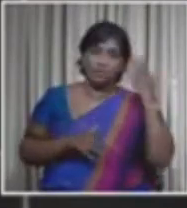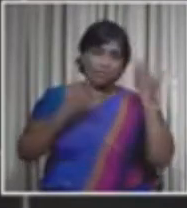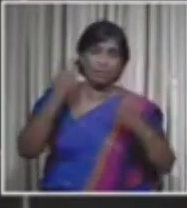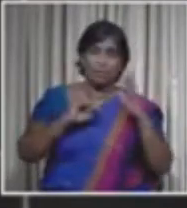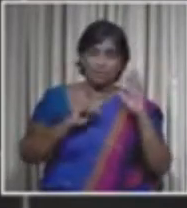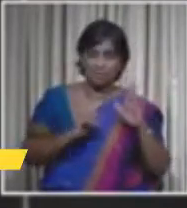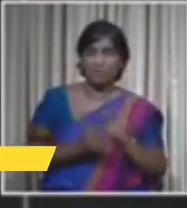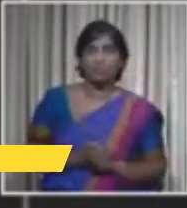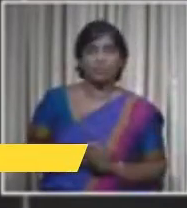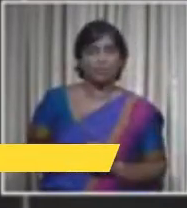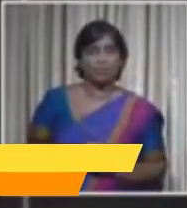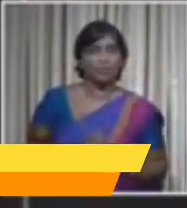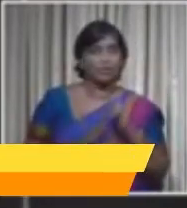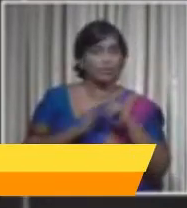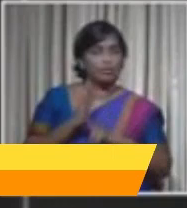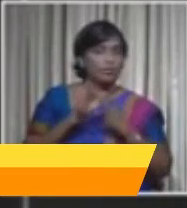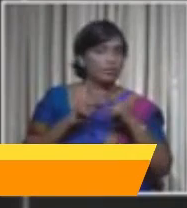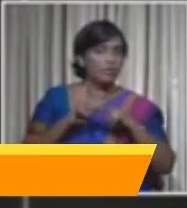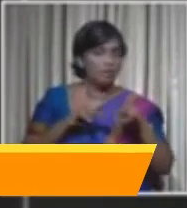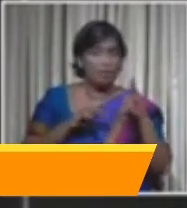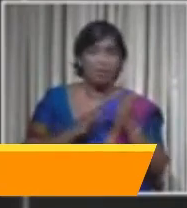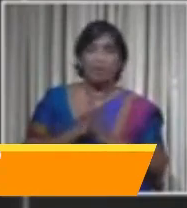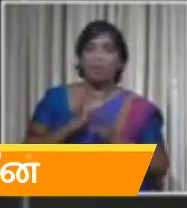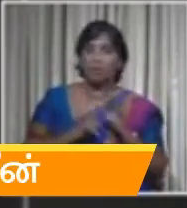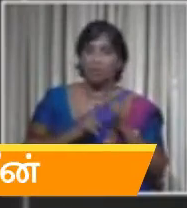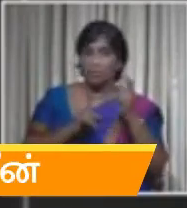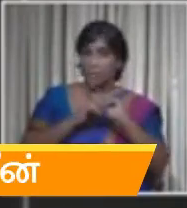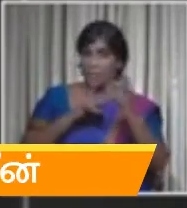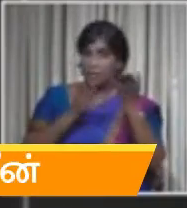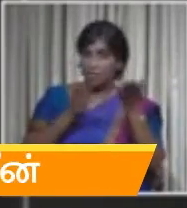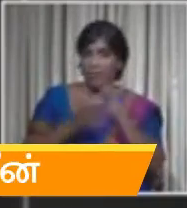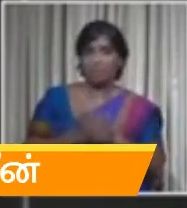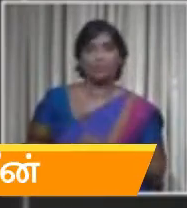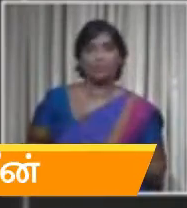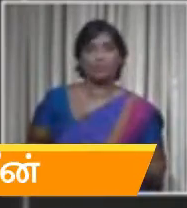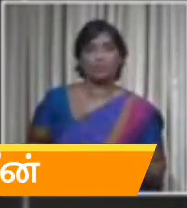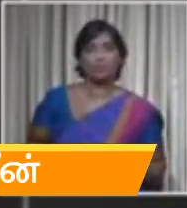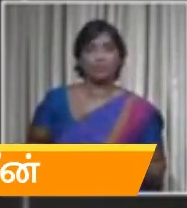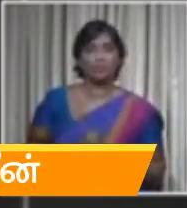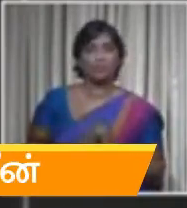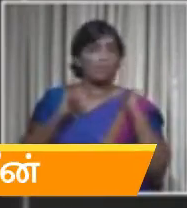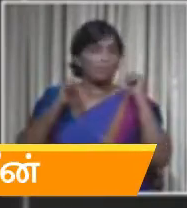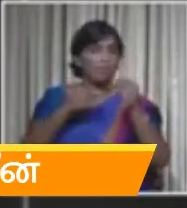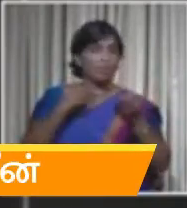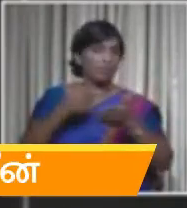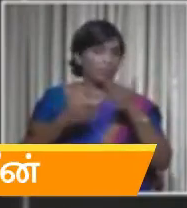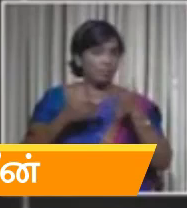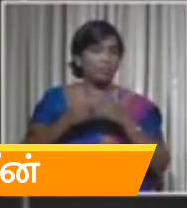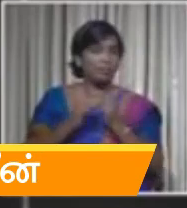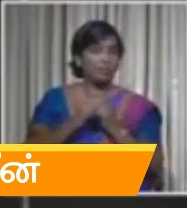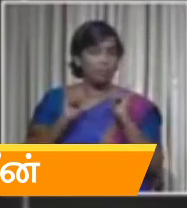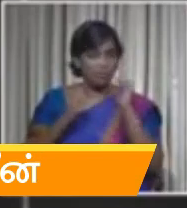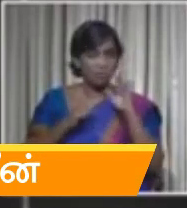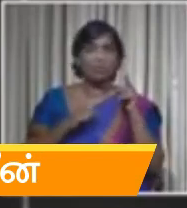இருக்கிறார். வீதி அபிவிருத்திக்கு பொறுப்பான அமைச்சர். அந்த பாலத்தை போட நீங்கள் எடுத்த முயற்சிக்கு நான் நன்றி சொல்லுகிறேன். ஆனால் ஒரு